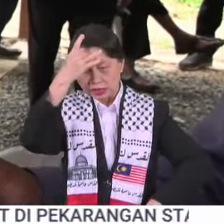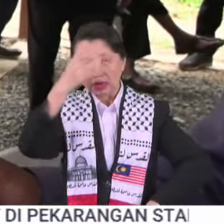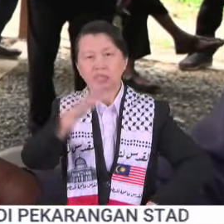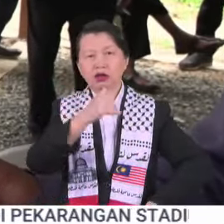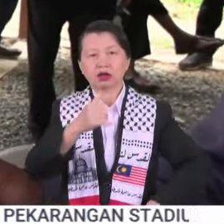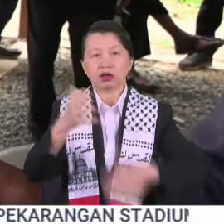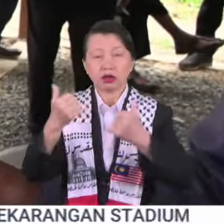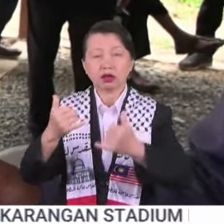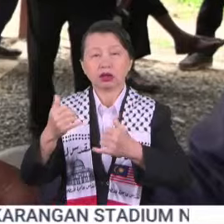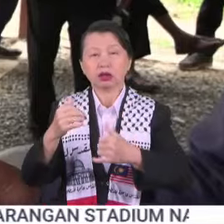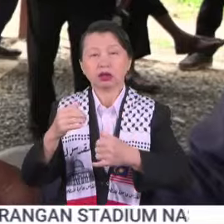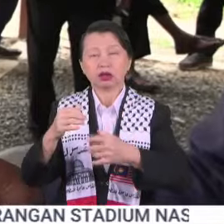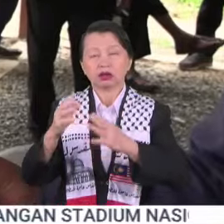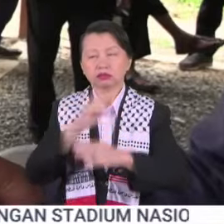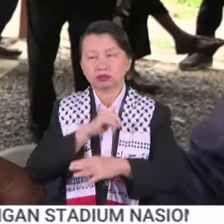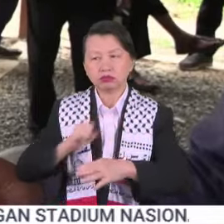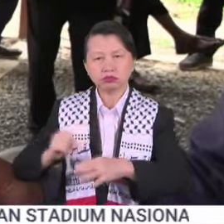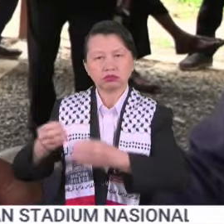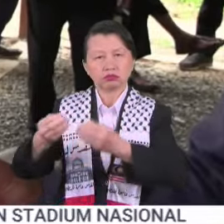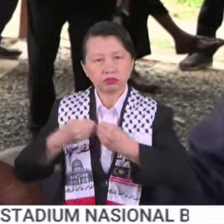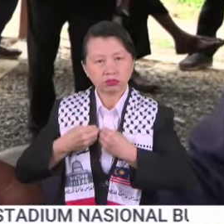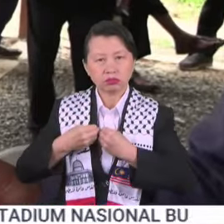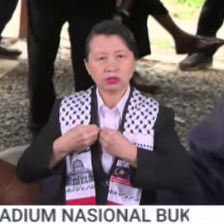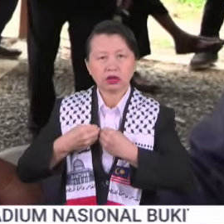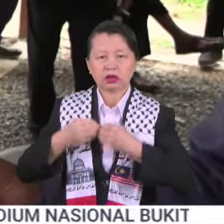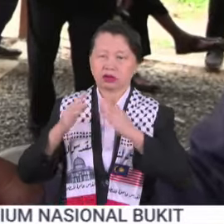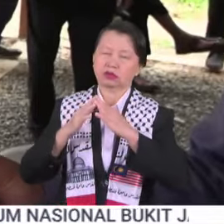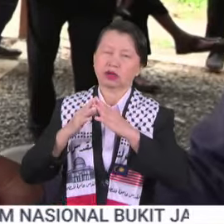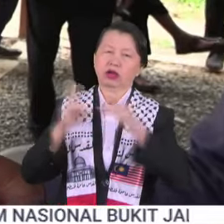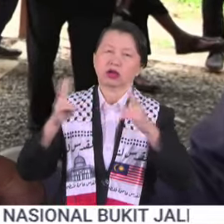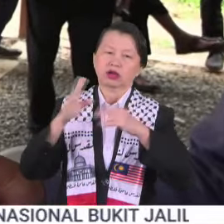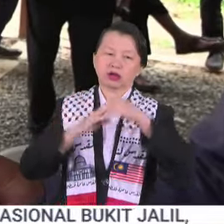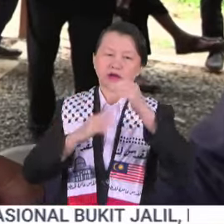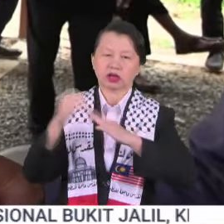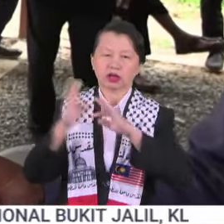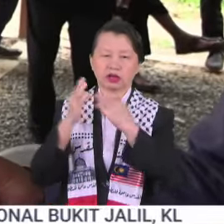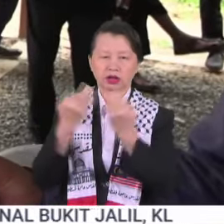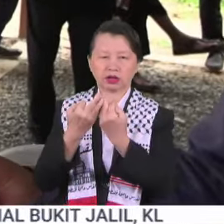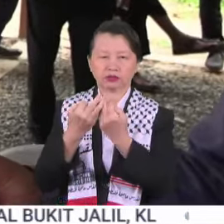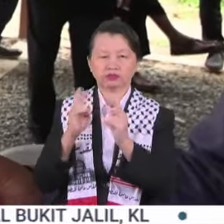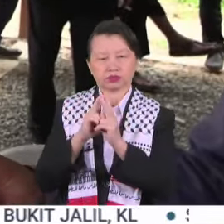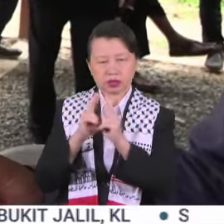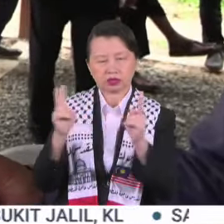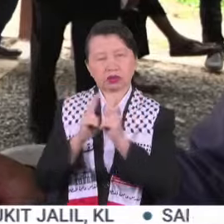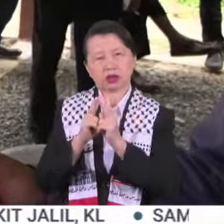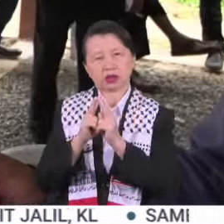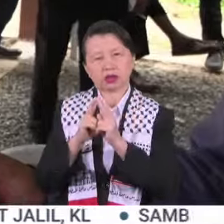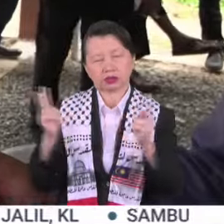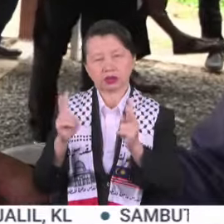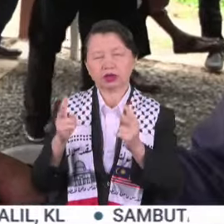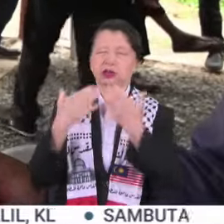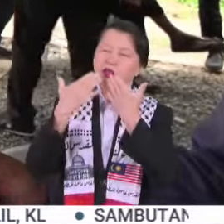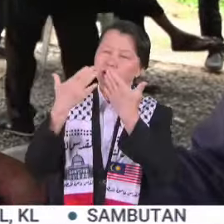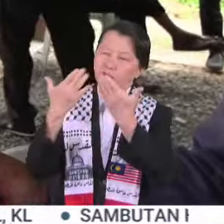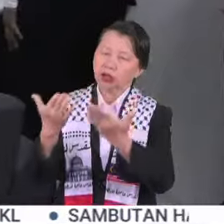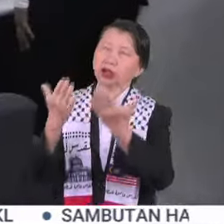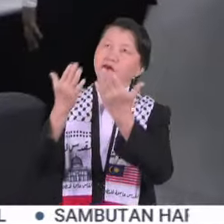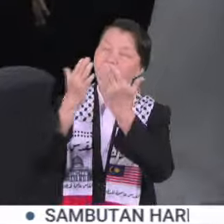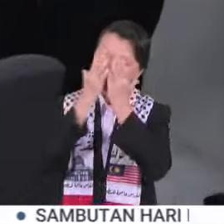Kurnia tuanku rumah yang begitu selesa kepada kami sekeluarga ini sangat sangat kami Hargai